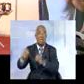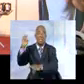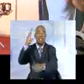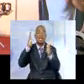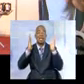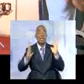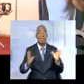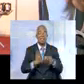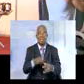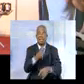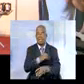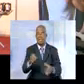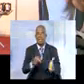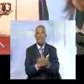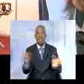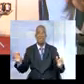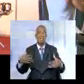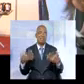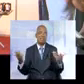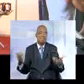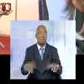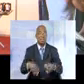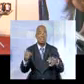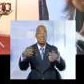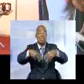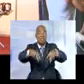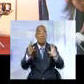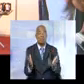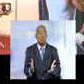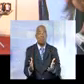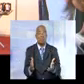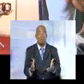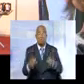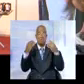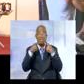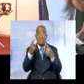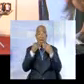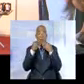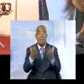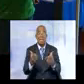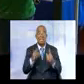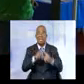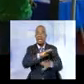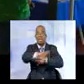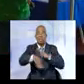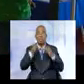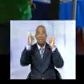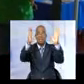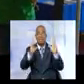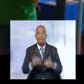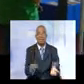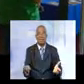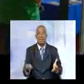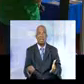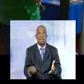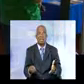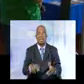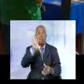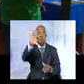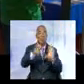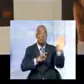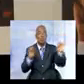une manifestation. Un grand merci au gouvernement et à tous les acteurs économiques ivoiriens. À ce salon, l'on trouve